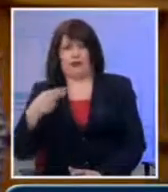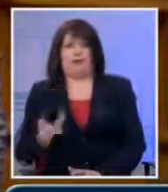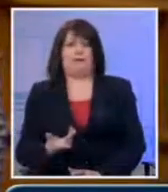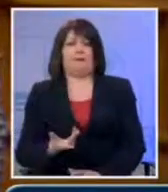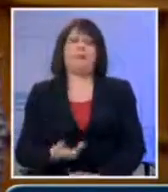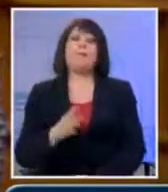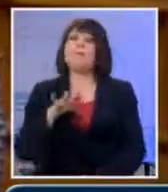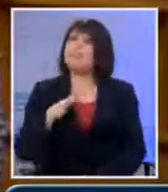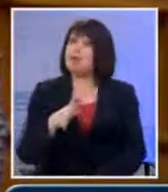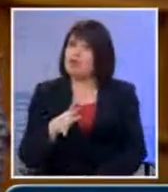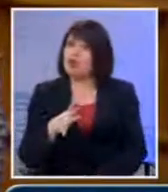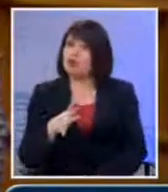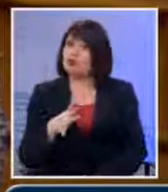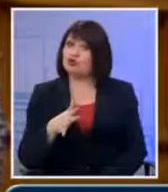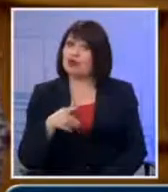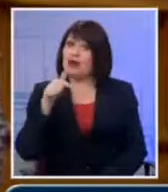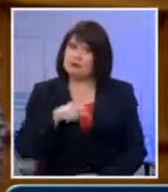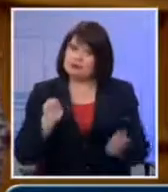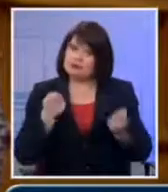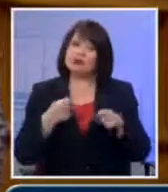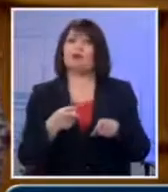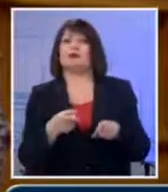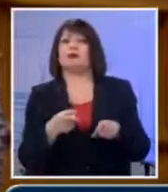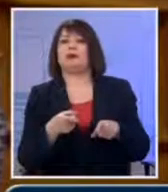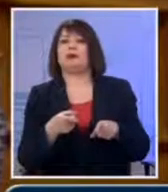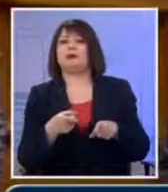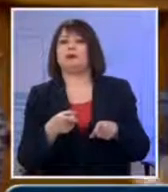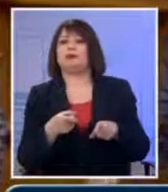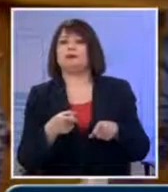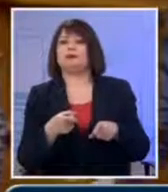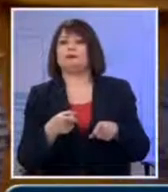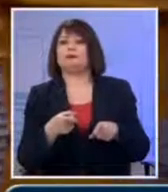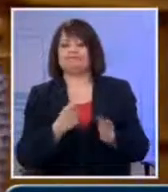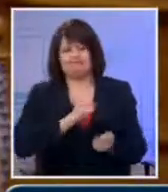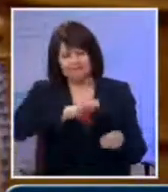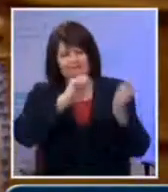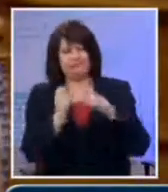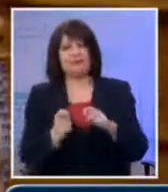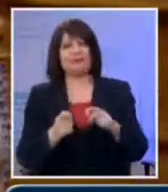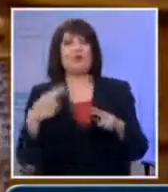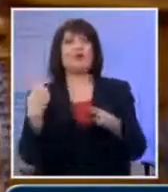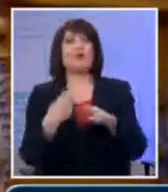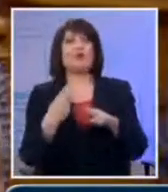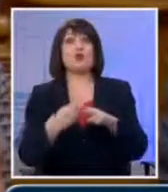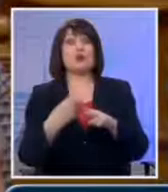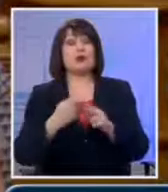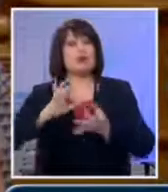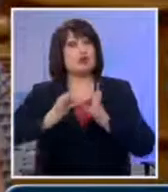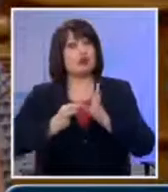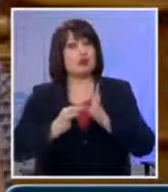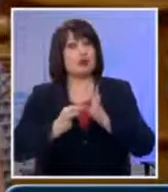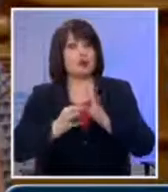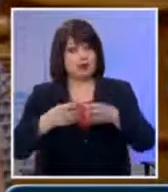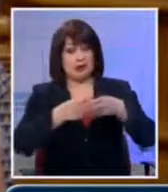Μήπως λοιπόν αυτή η ενέργεια που μετέτρεψε μια ιστορική παράταξη